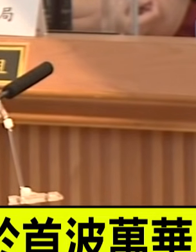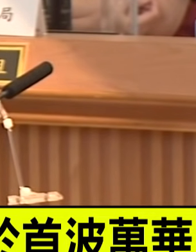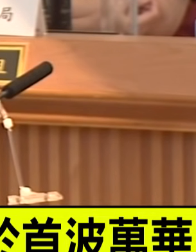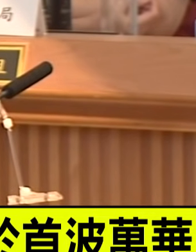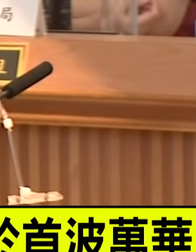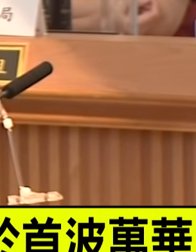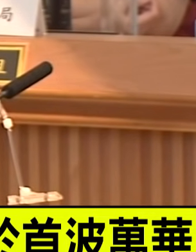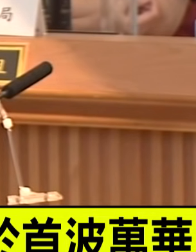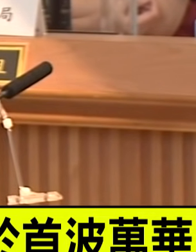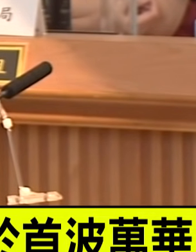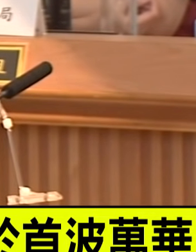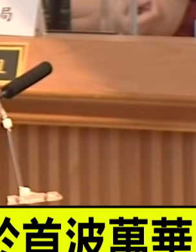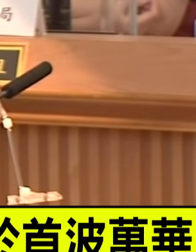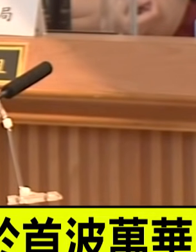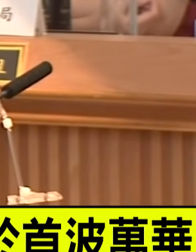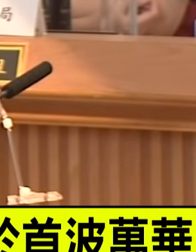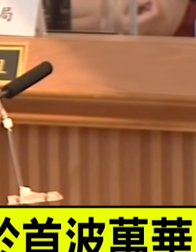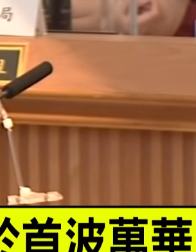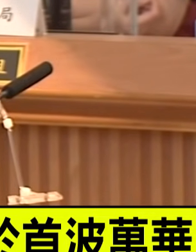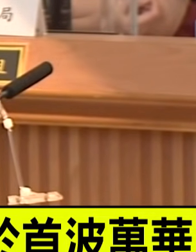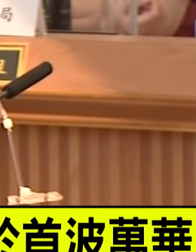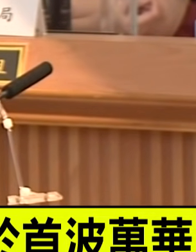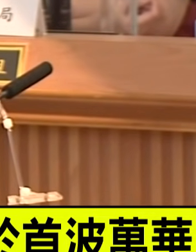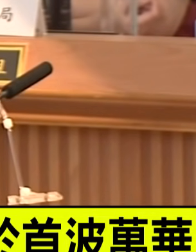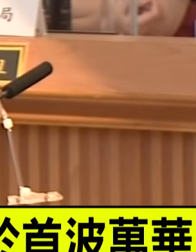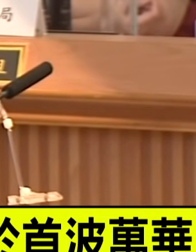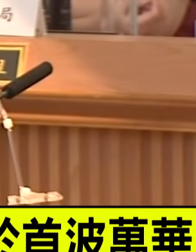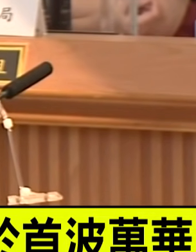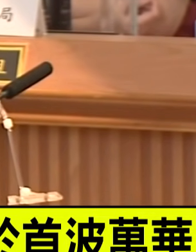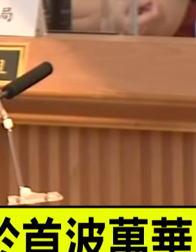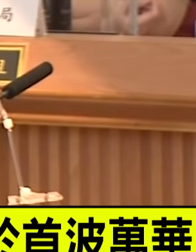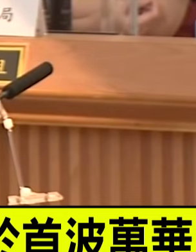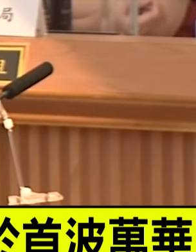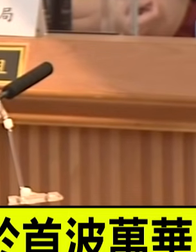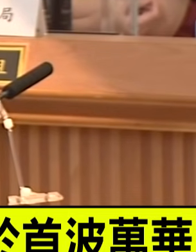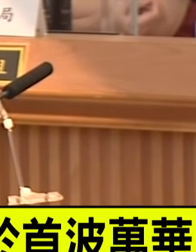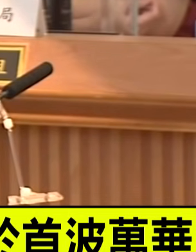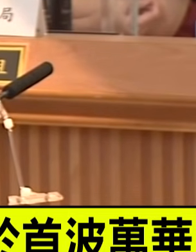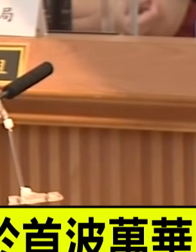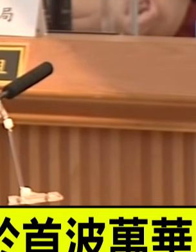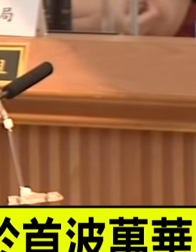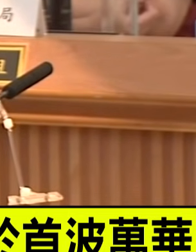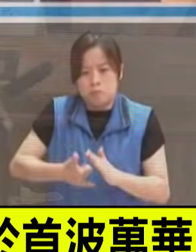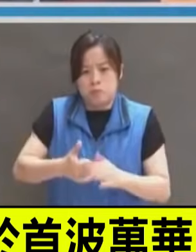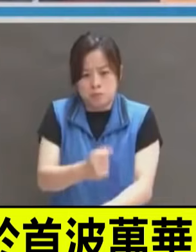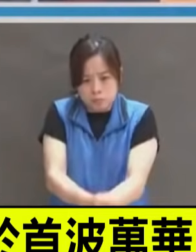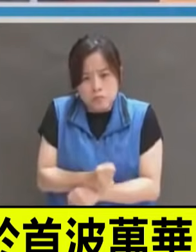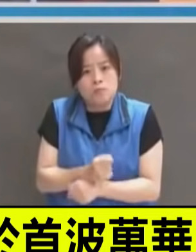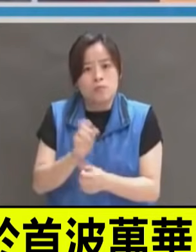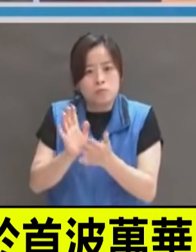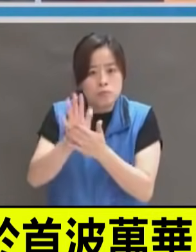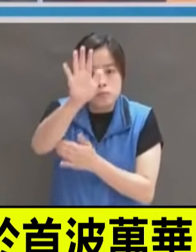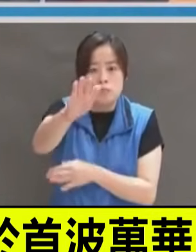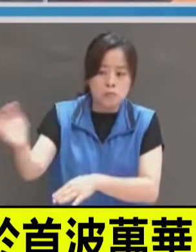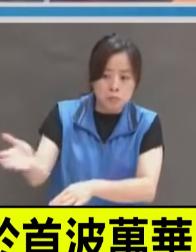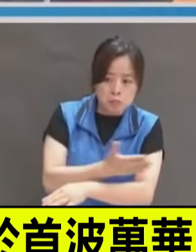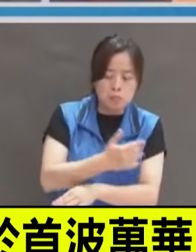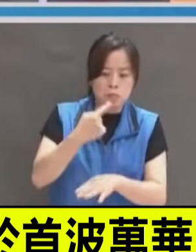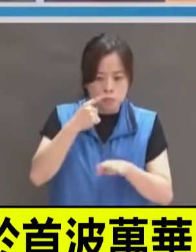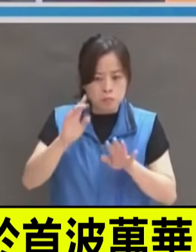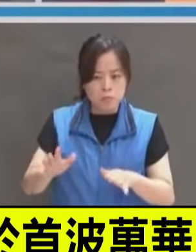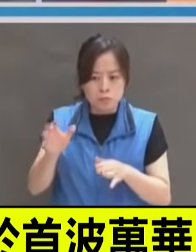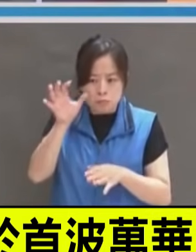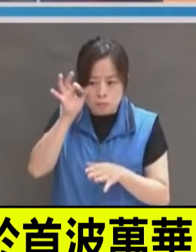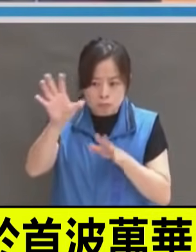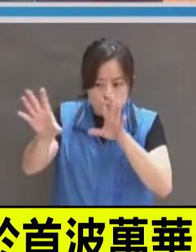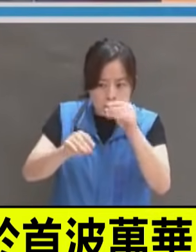我们的 NPI 应该在绿色线的 70% 跟 NPI 的 75%， 所以你可以看到我们经